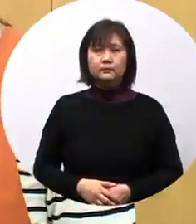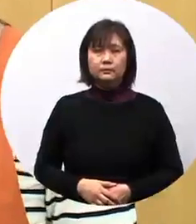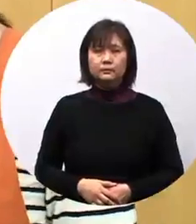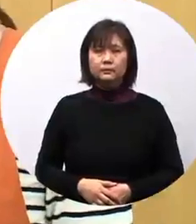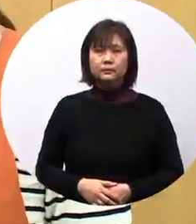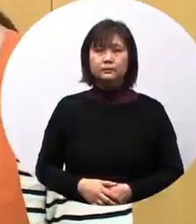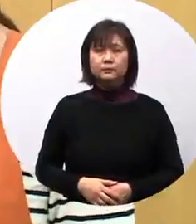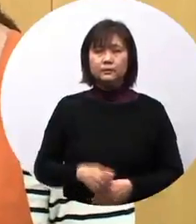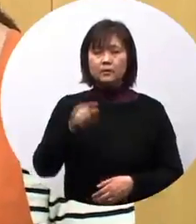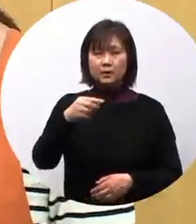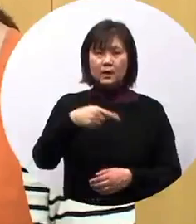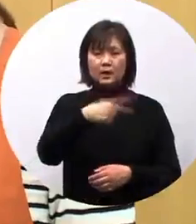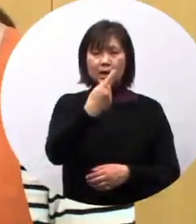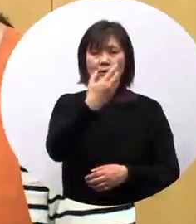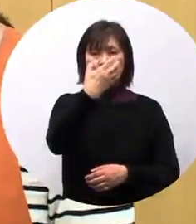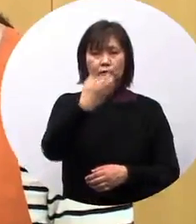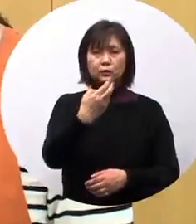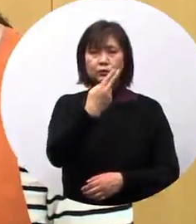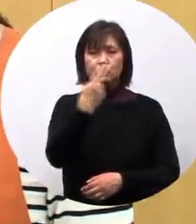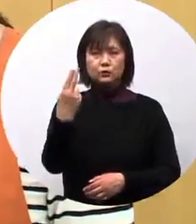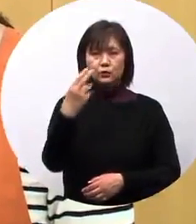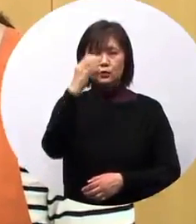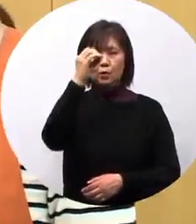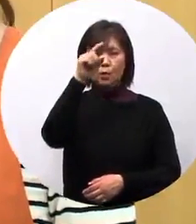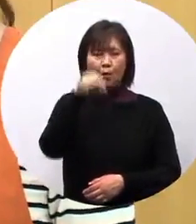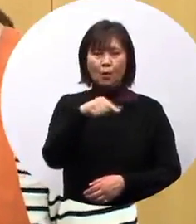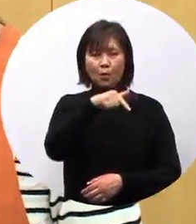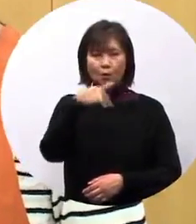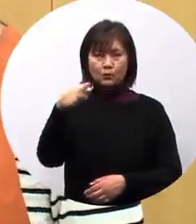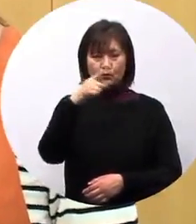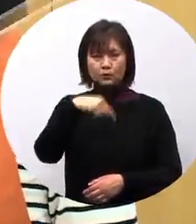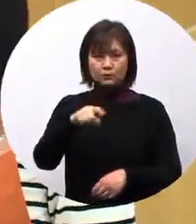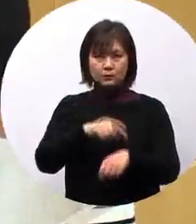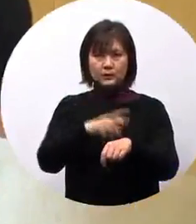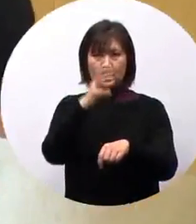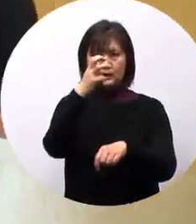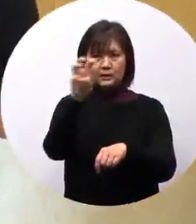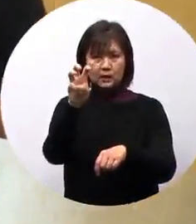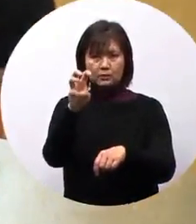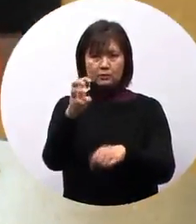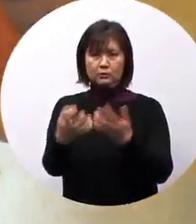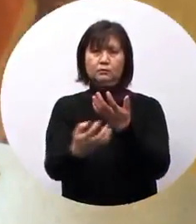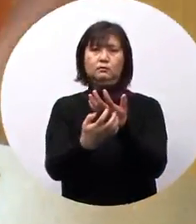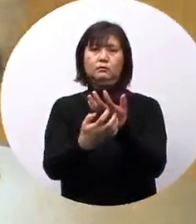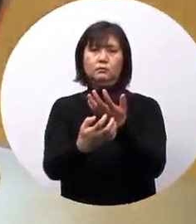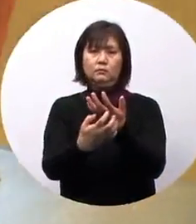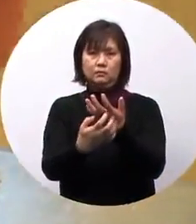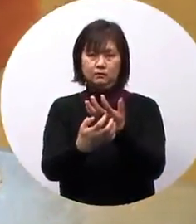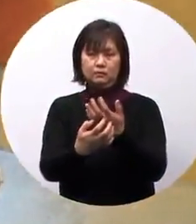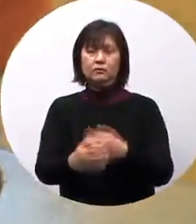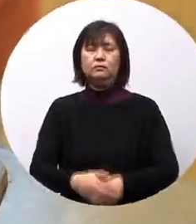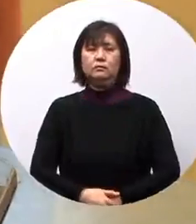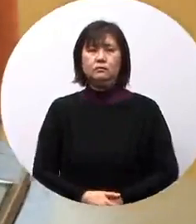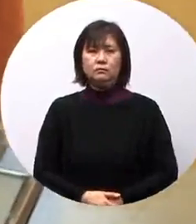これで190度のオーブンで30分焼き上げていきます。 はい、